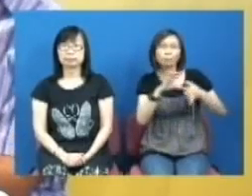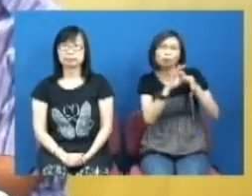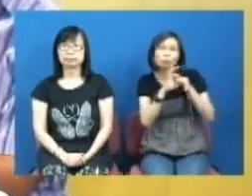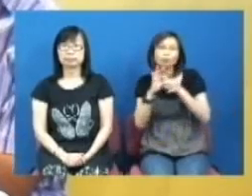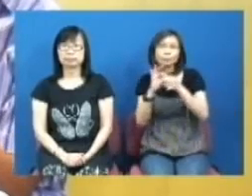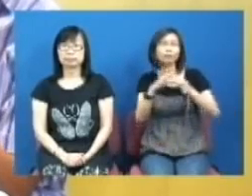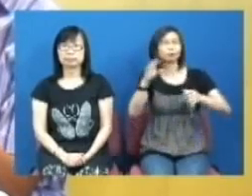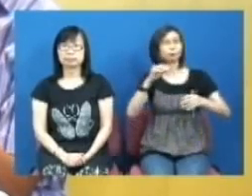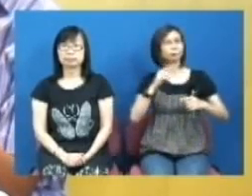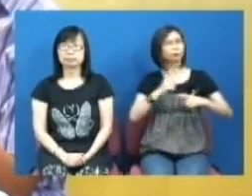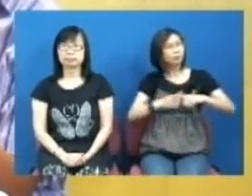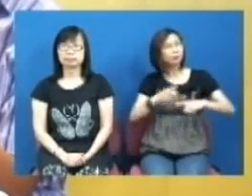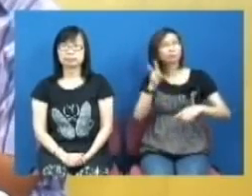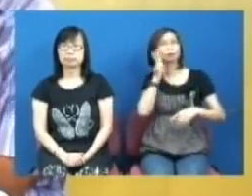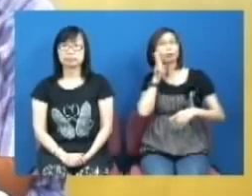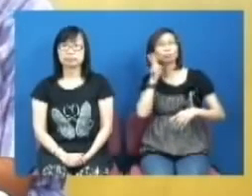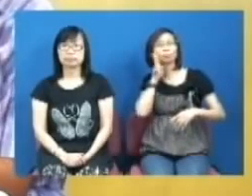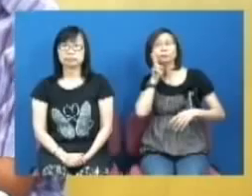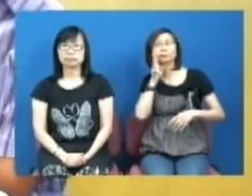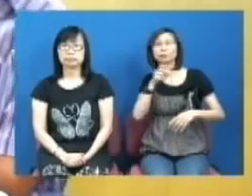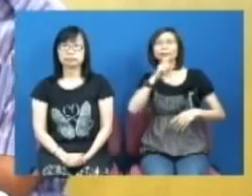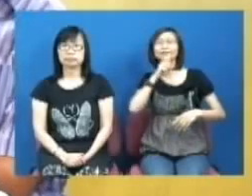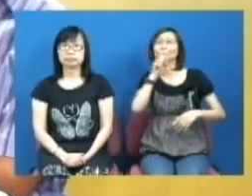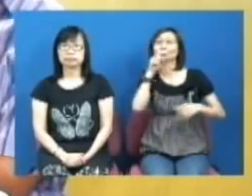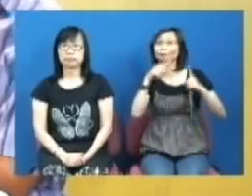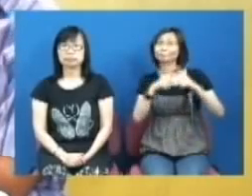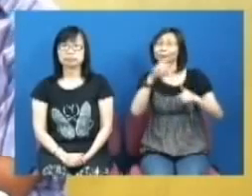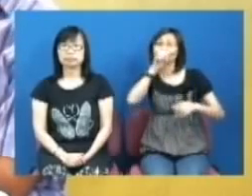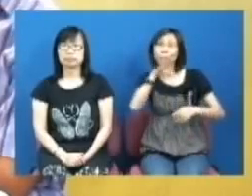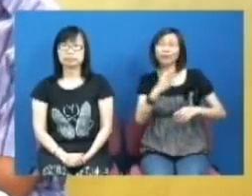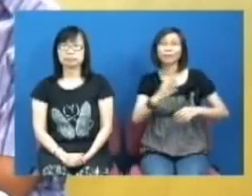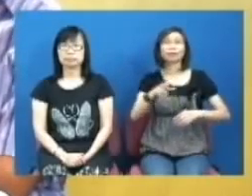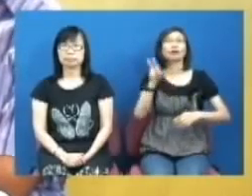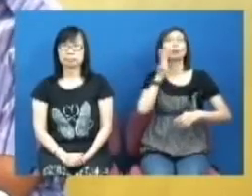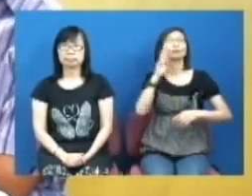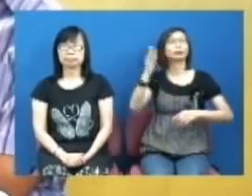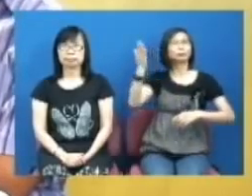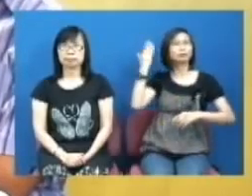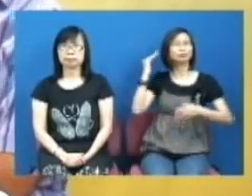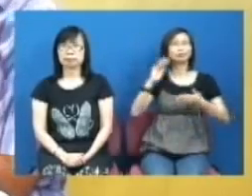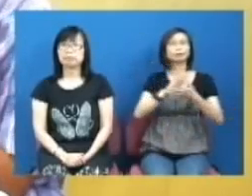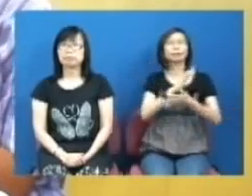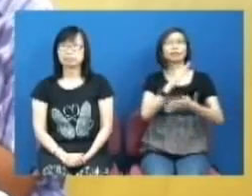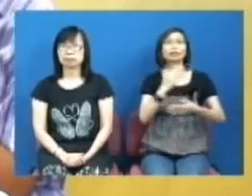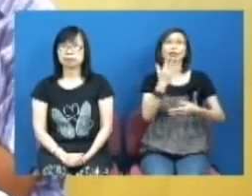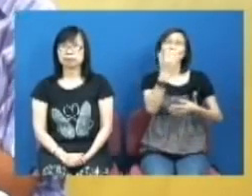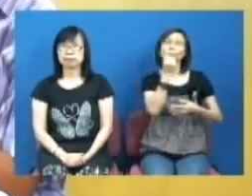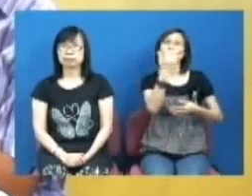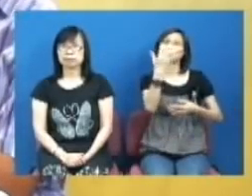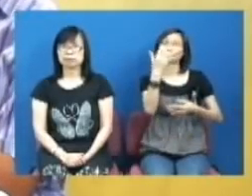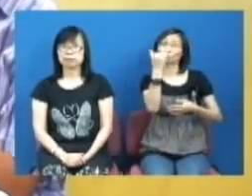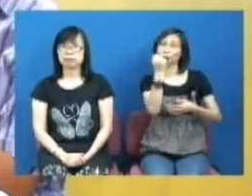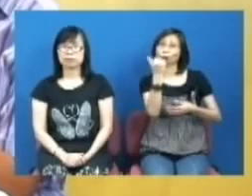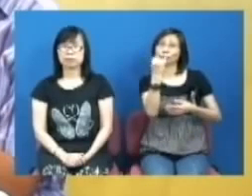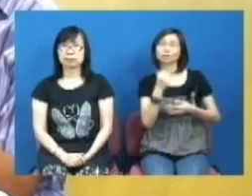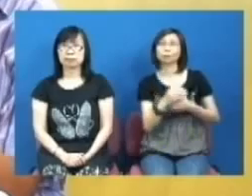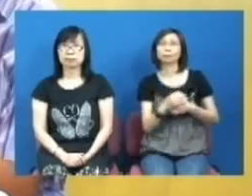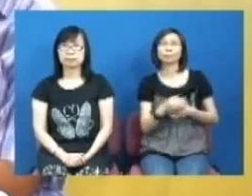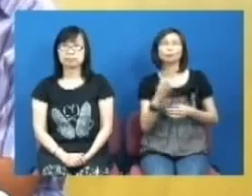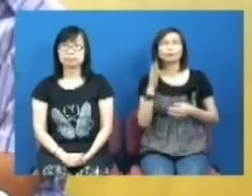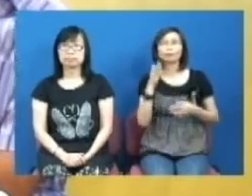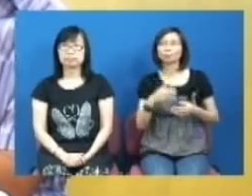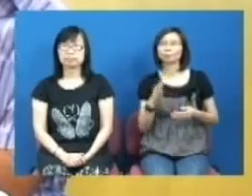似即係有人都會講到，就係會唔會真係好似五六十年代嗰種表面上有一個有限嘅即係一個